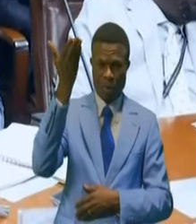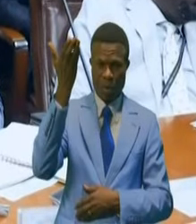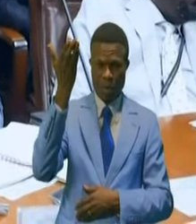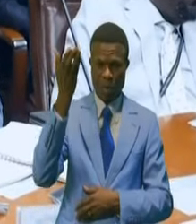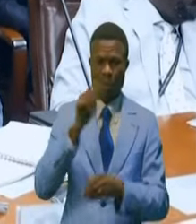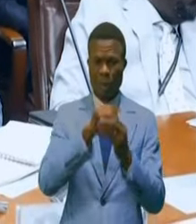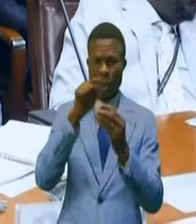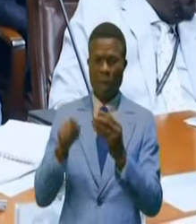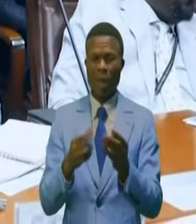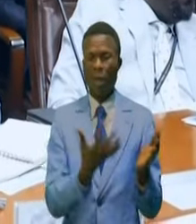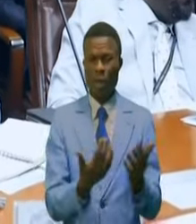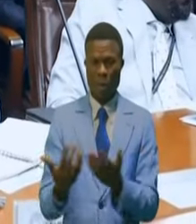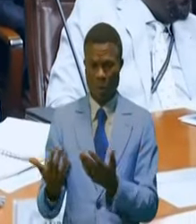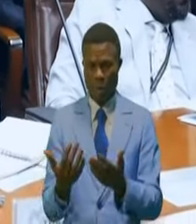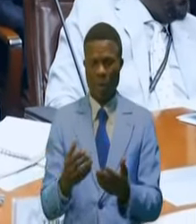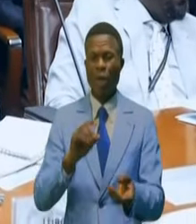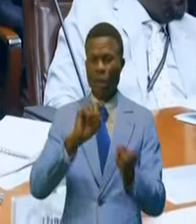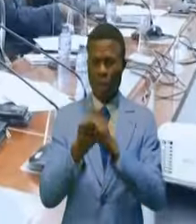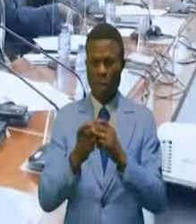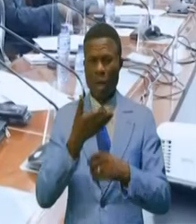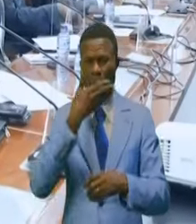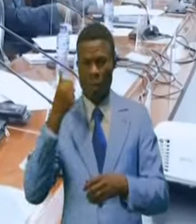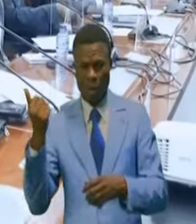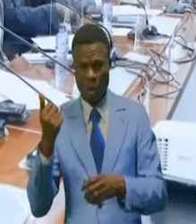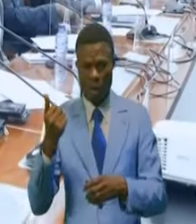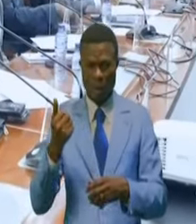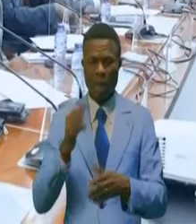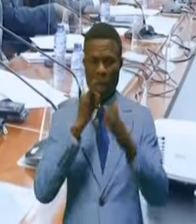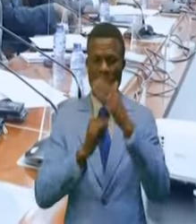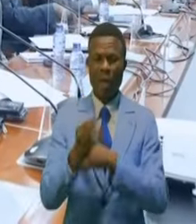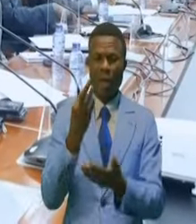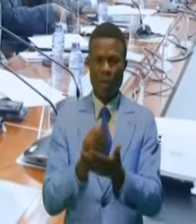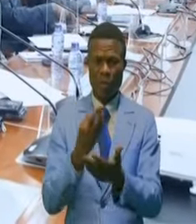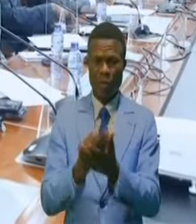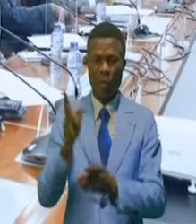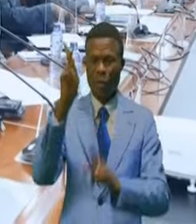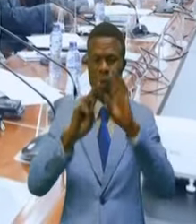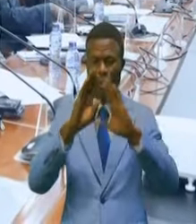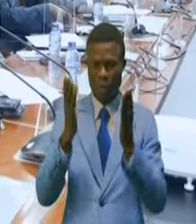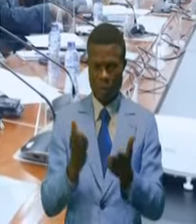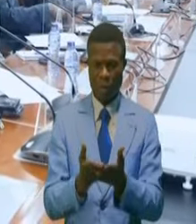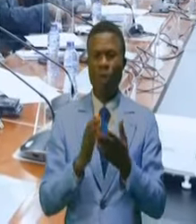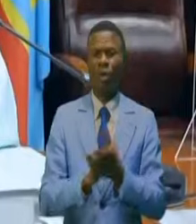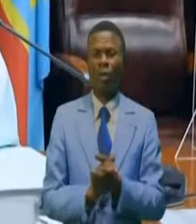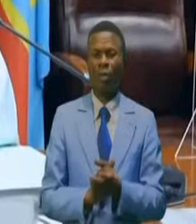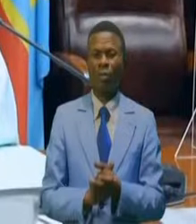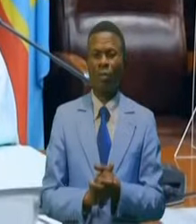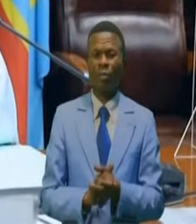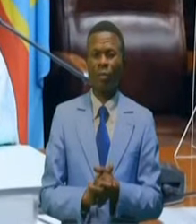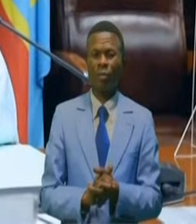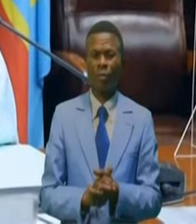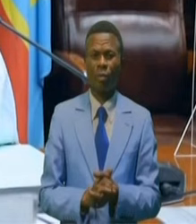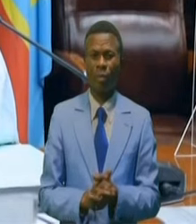comptes électroniques, ce qui améliore les niveaux d'inclusion financière de la population. À mon nom, au nom du